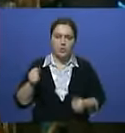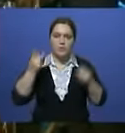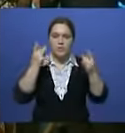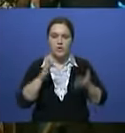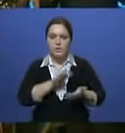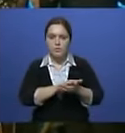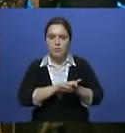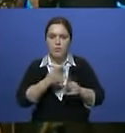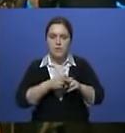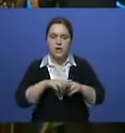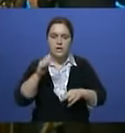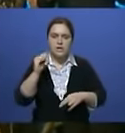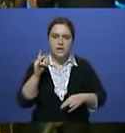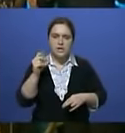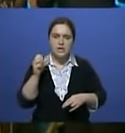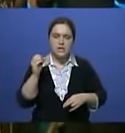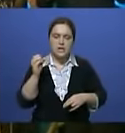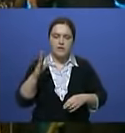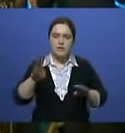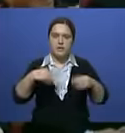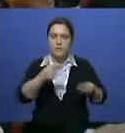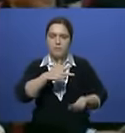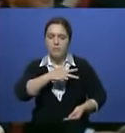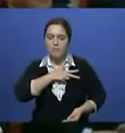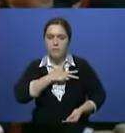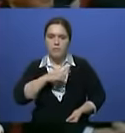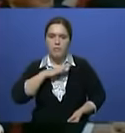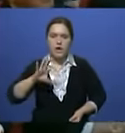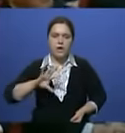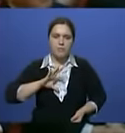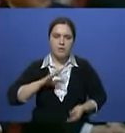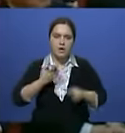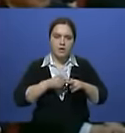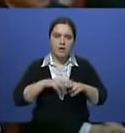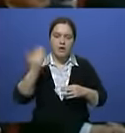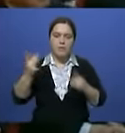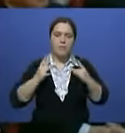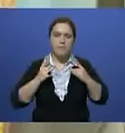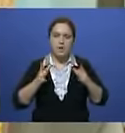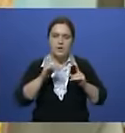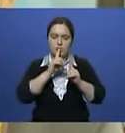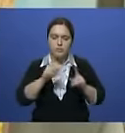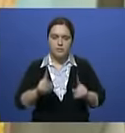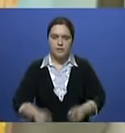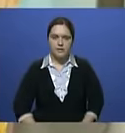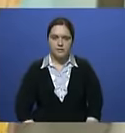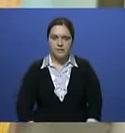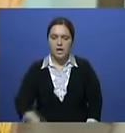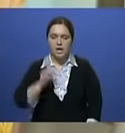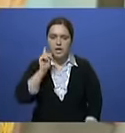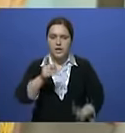Була Жана асаев которому была вручена медаль яншин говорит что этот праздник для него особый в